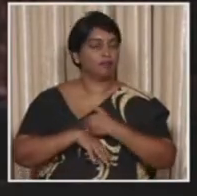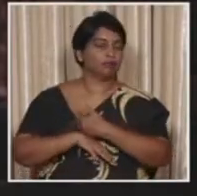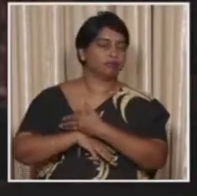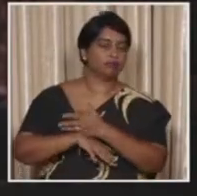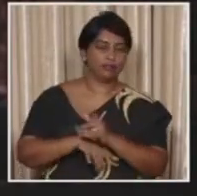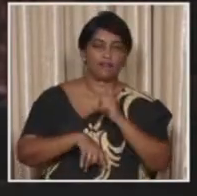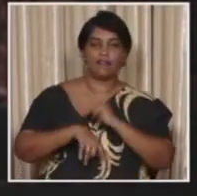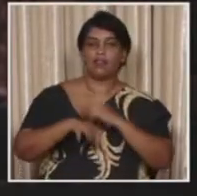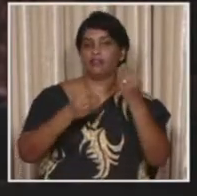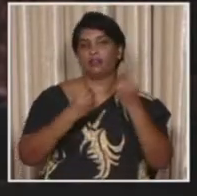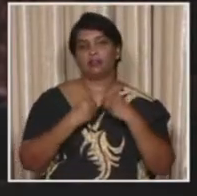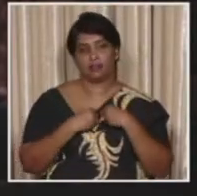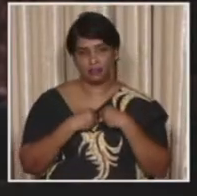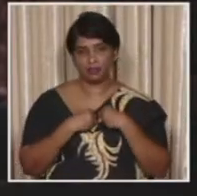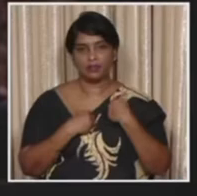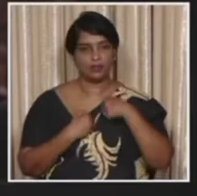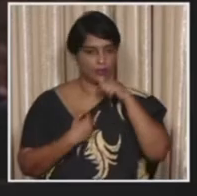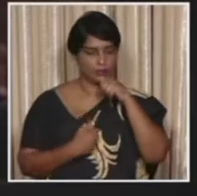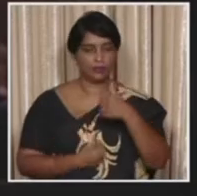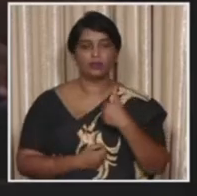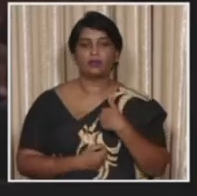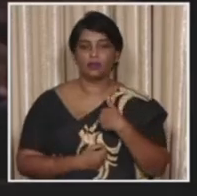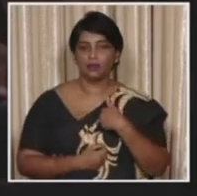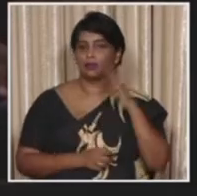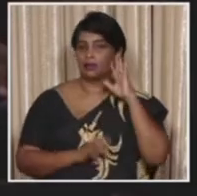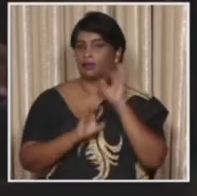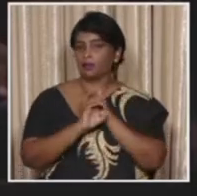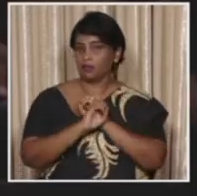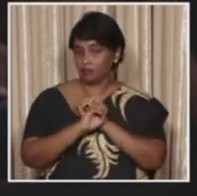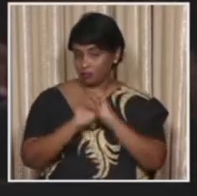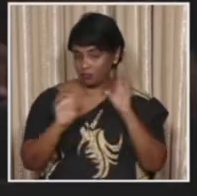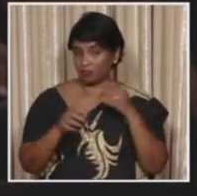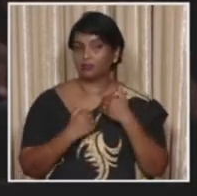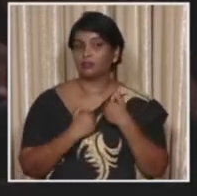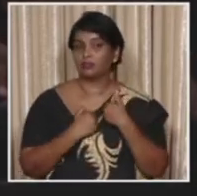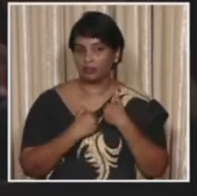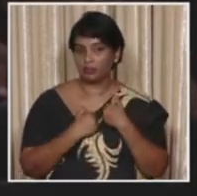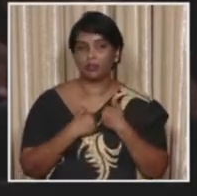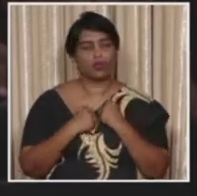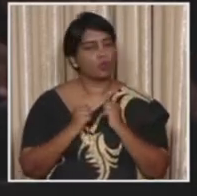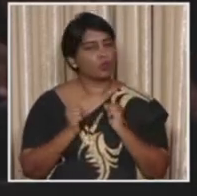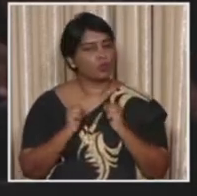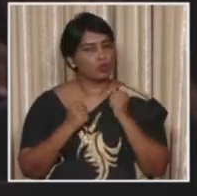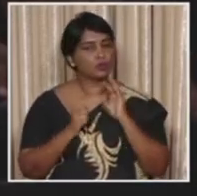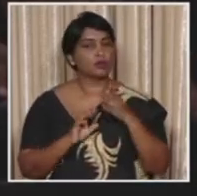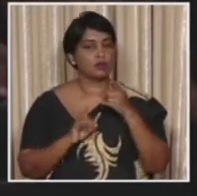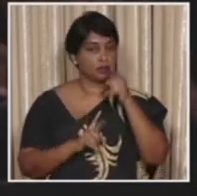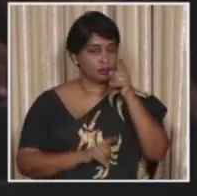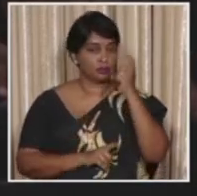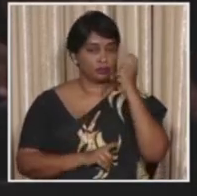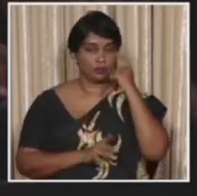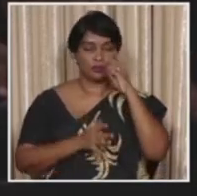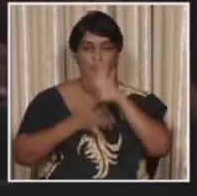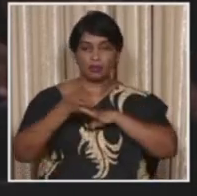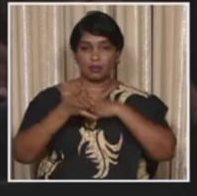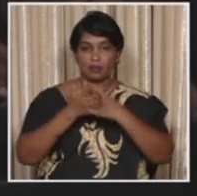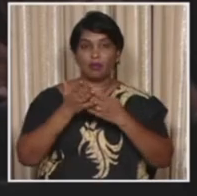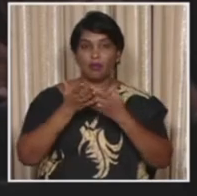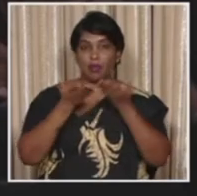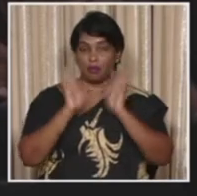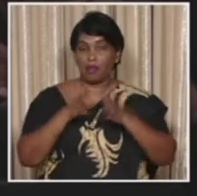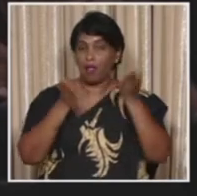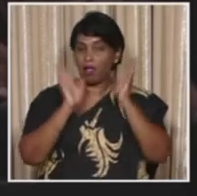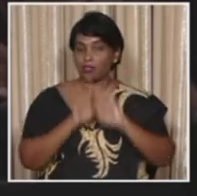pilih bandu. Ketaram mama, mi prakashe karan utsah daruwe, utama danna ayah ibu adi awasan dewasa dahatungi